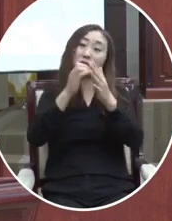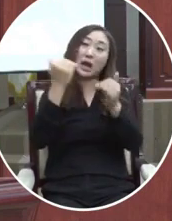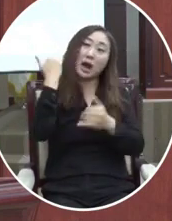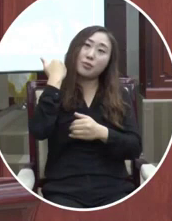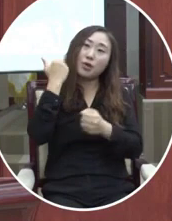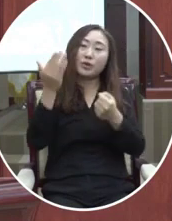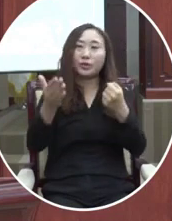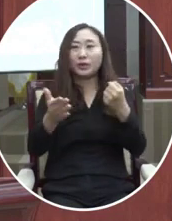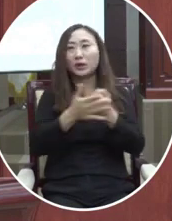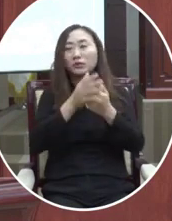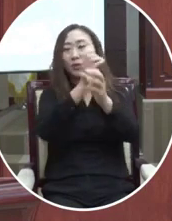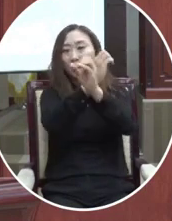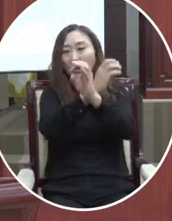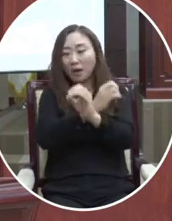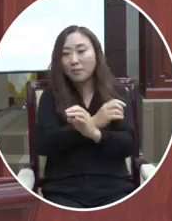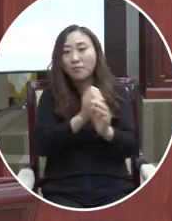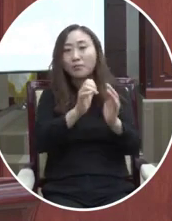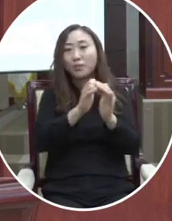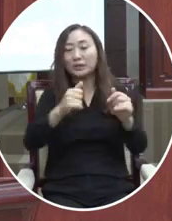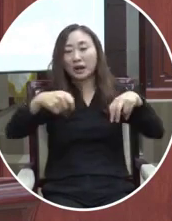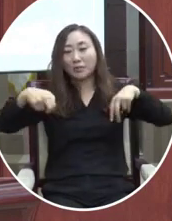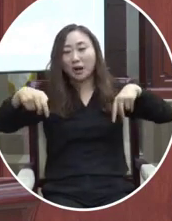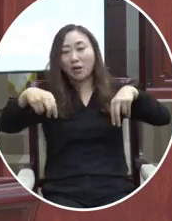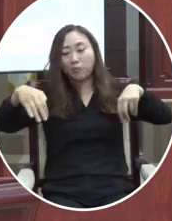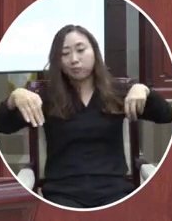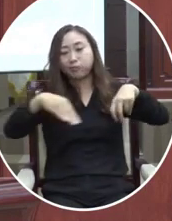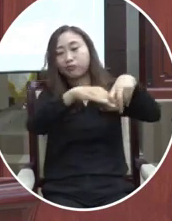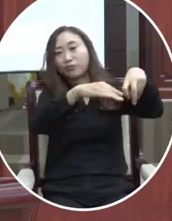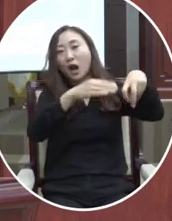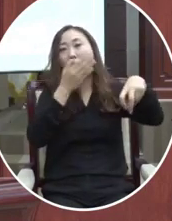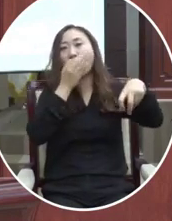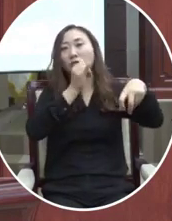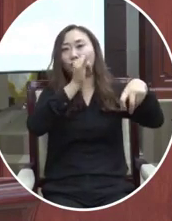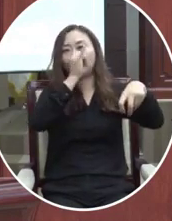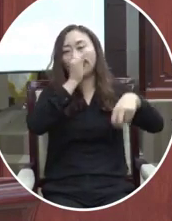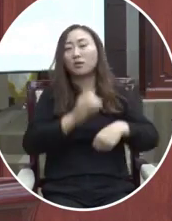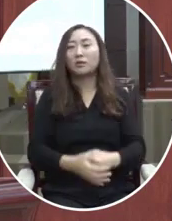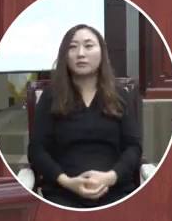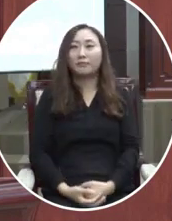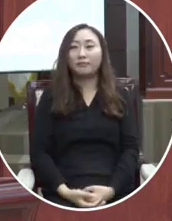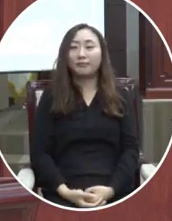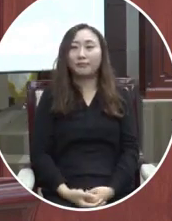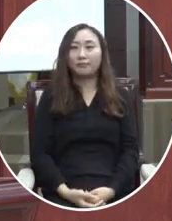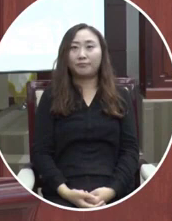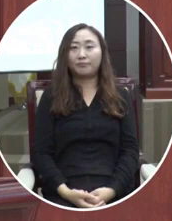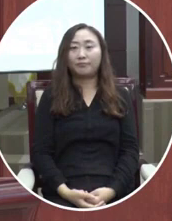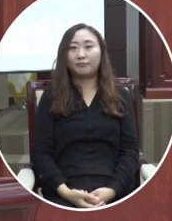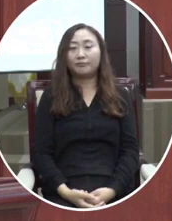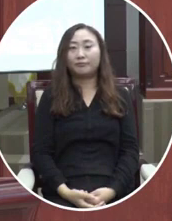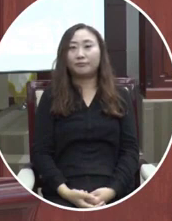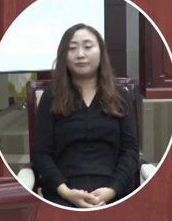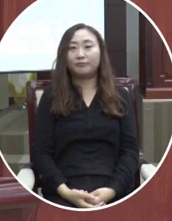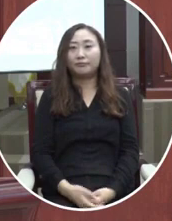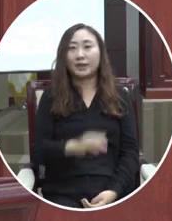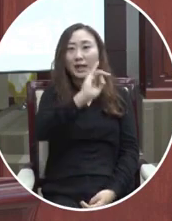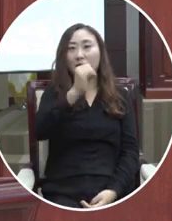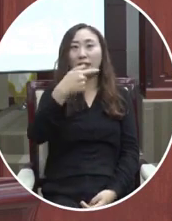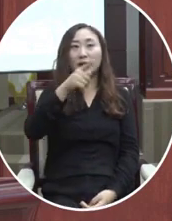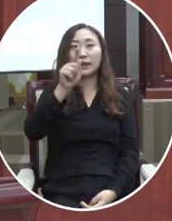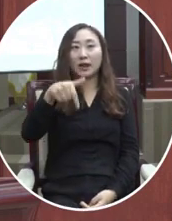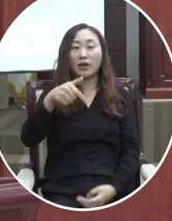않아 횡단보도 보행자와 충돌 사고의 위험에 노출되어 있습니다 이곳은